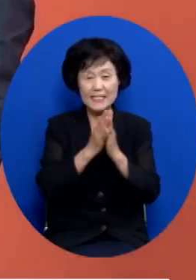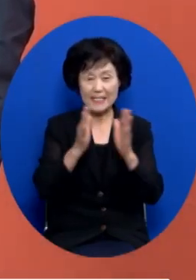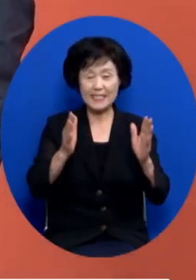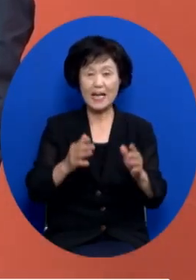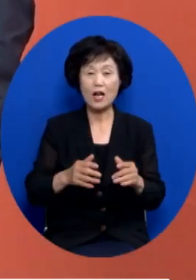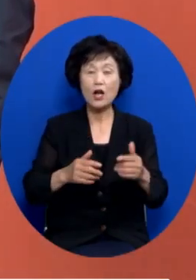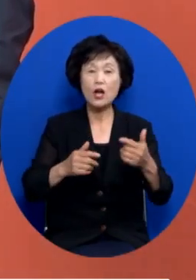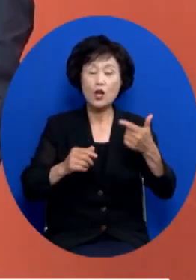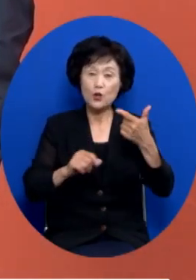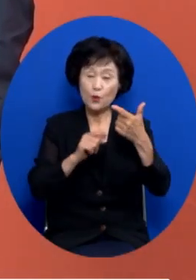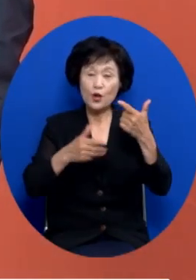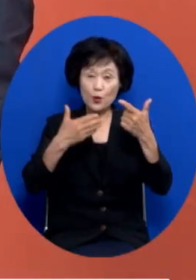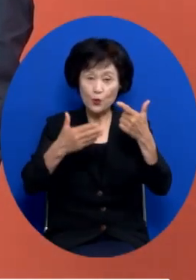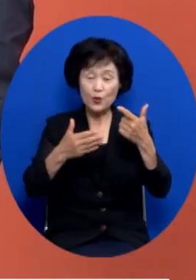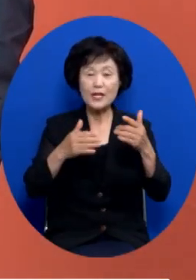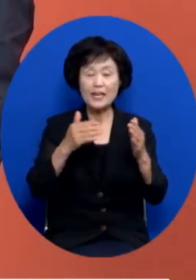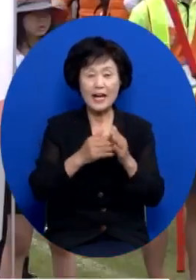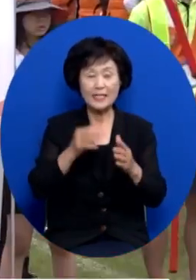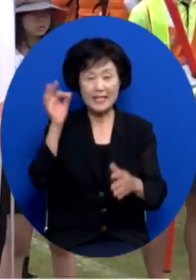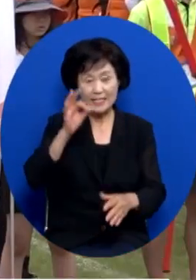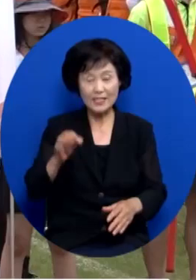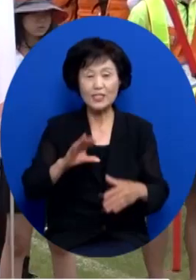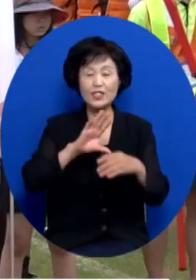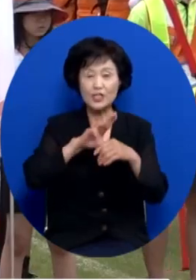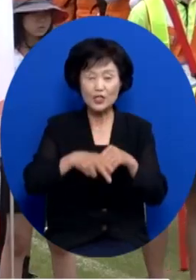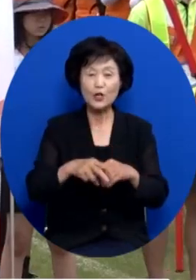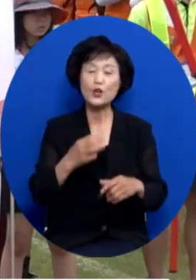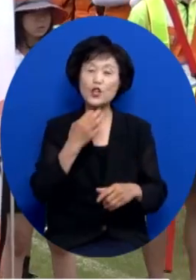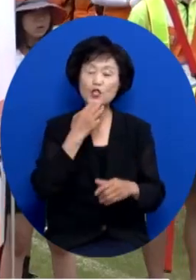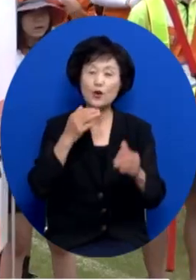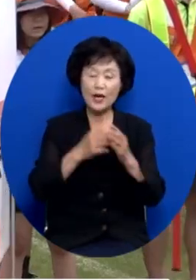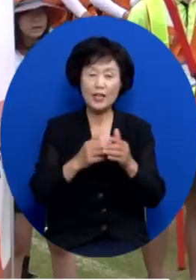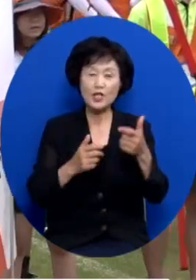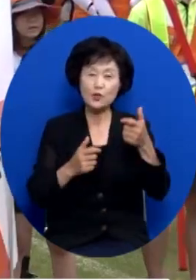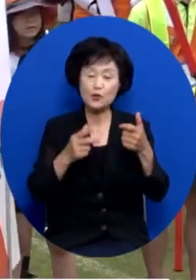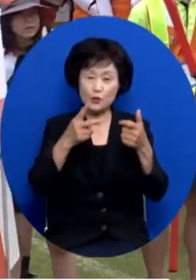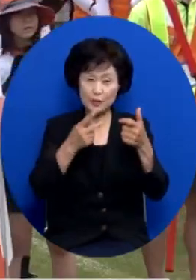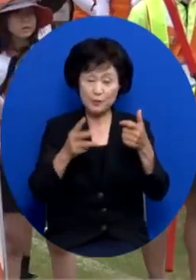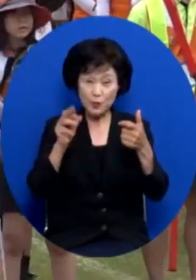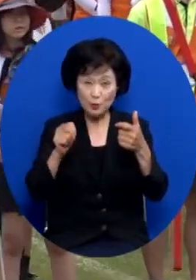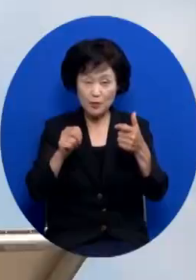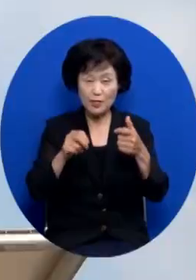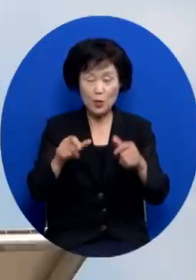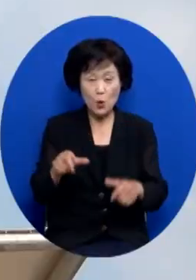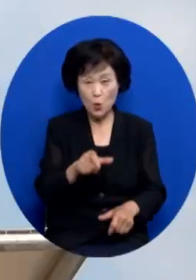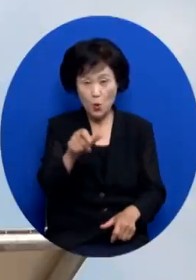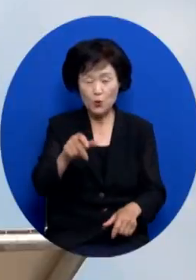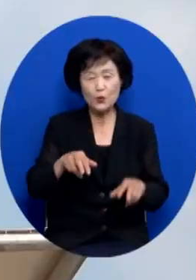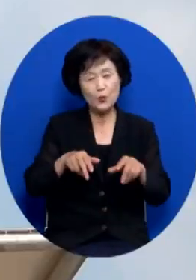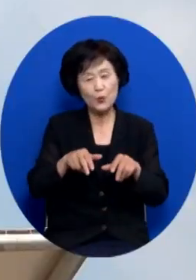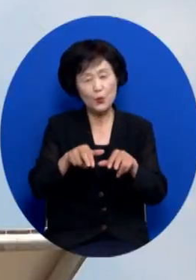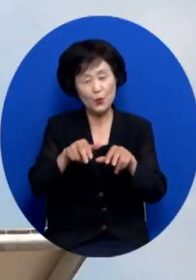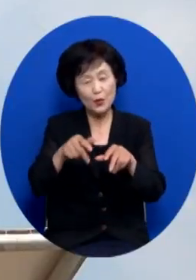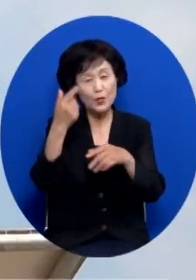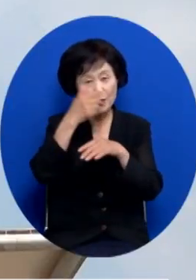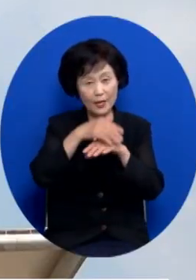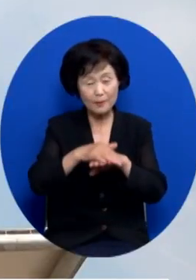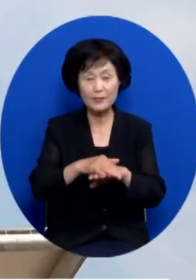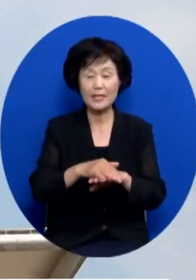오는 9일까지 연천, 철원, 서울까지 60km 코스를 걷게 됩니다. 한편 월드비전